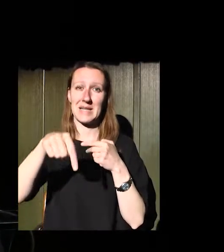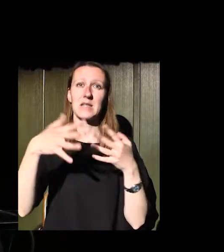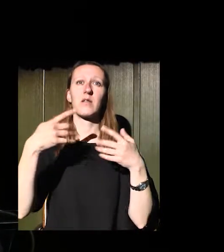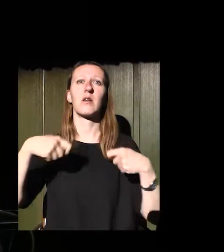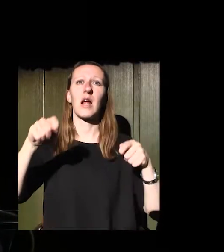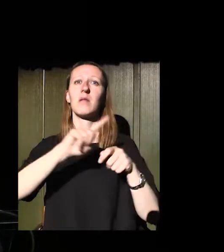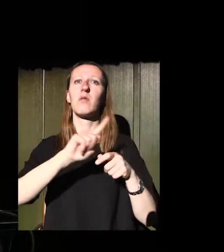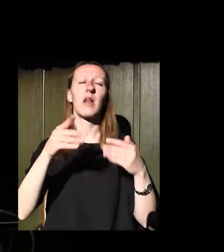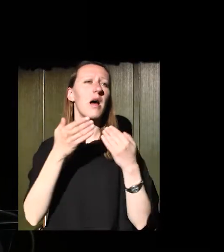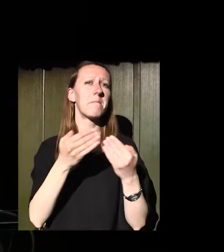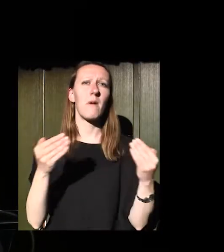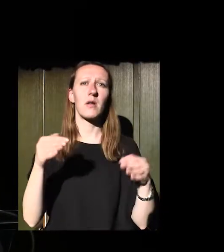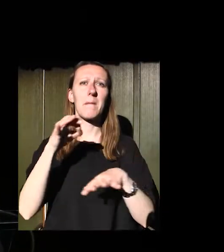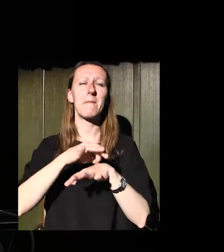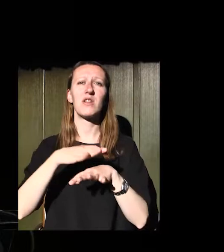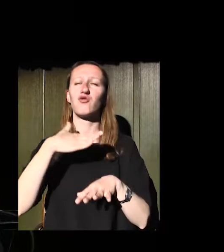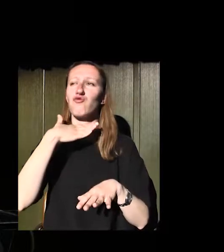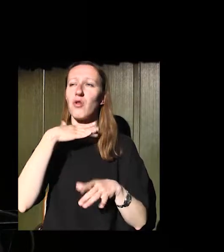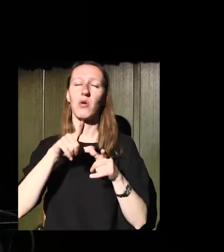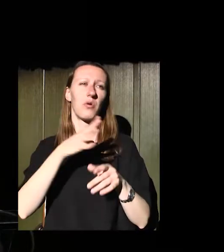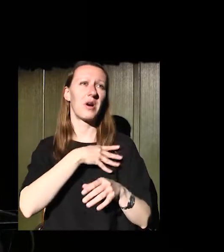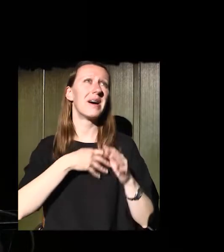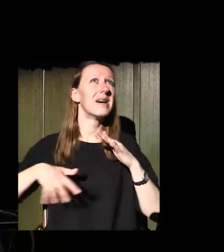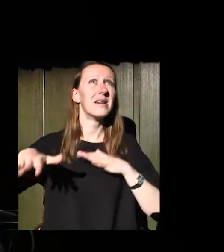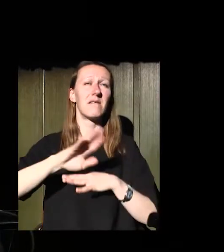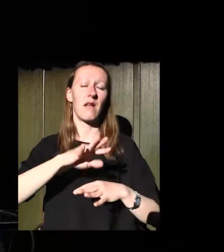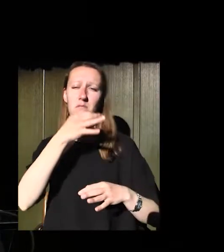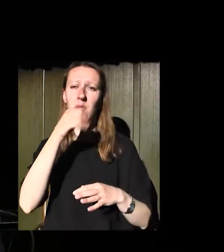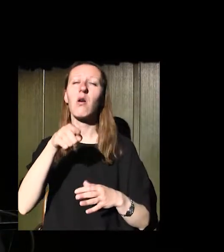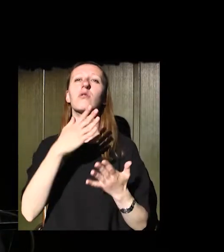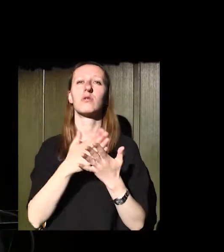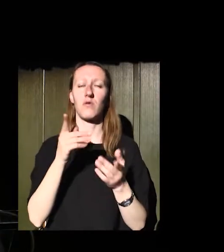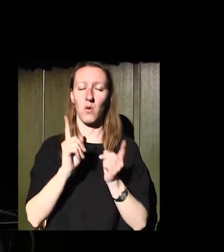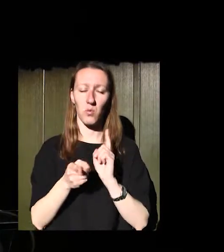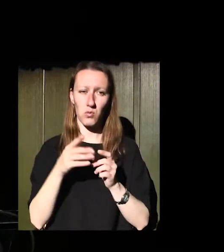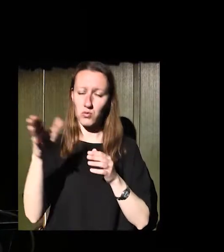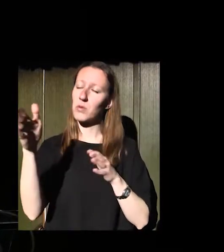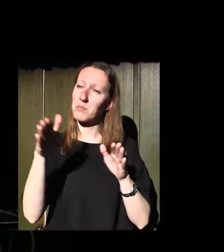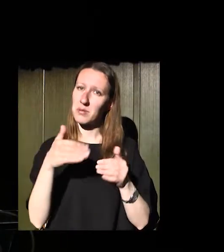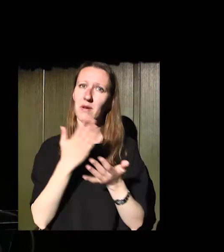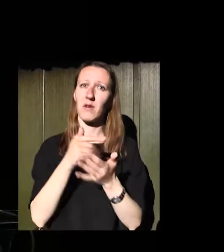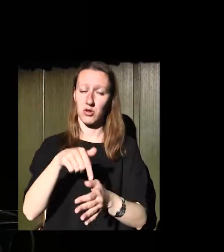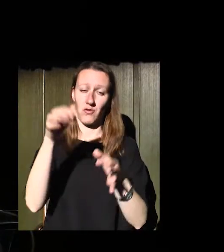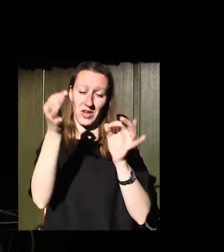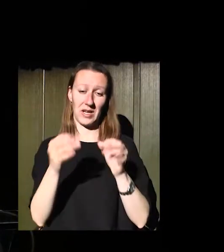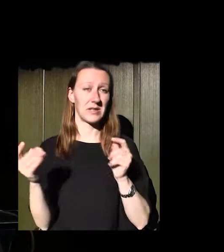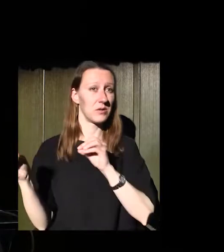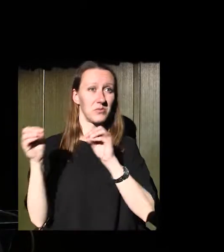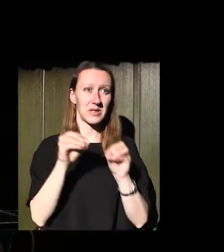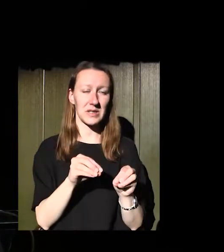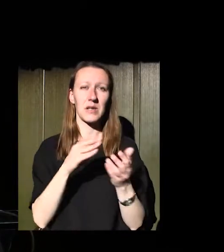blizini gradimo najsuvremeniju medicinsku školu u Hrvatskoj. I ona će svoje učenike primiti već ove